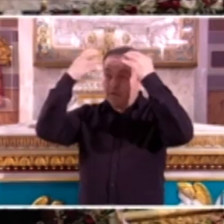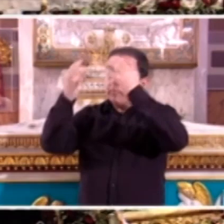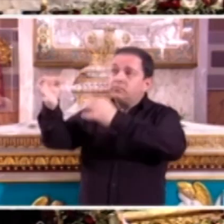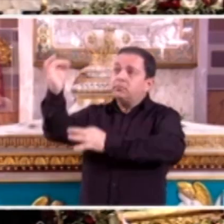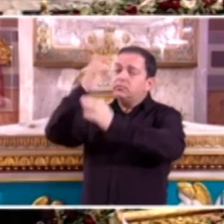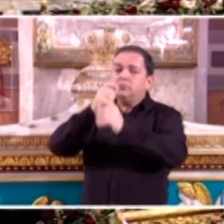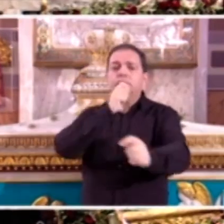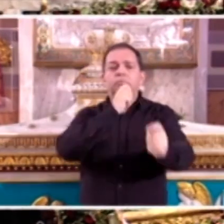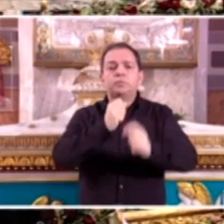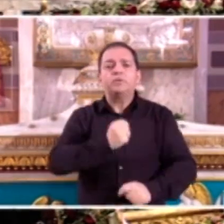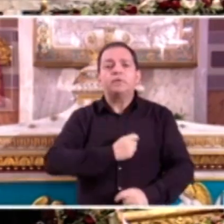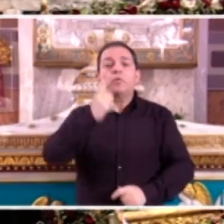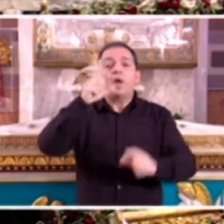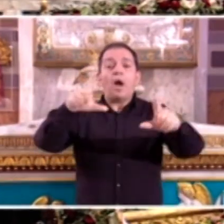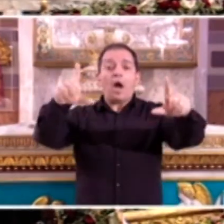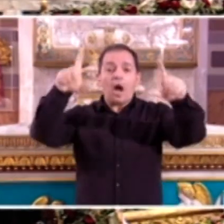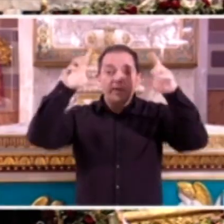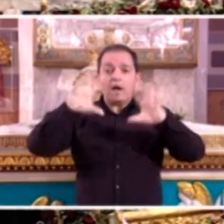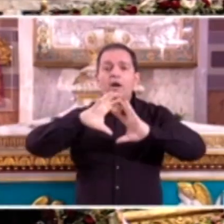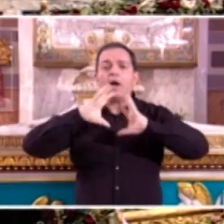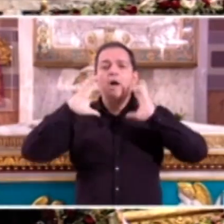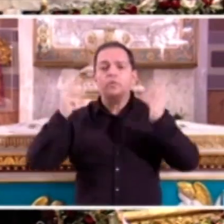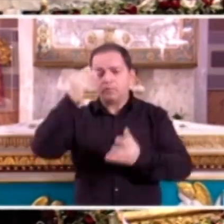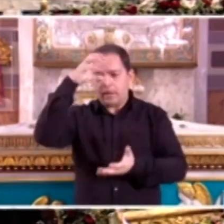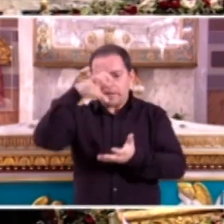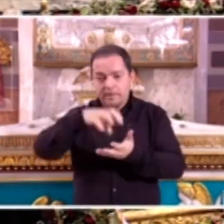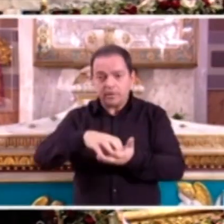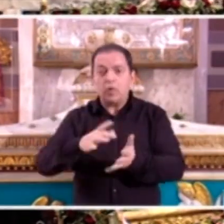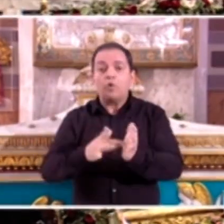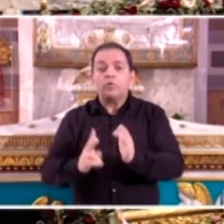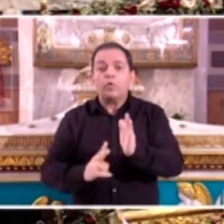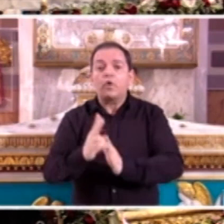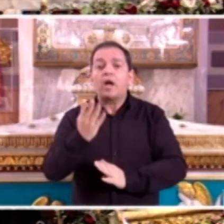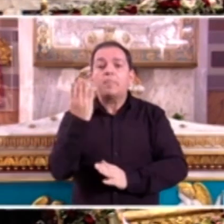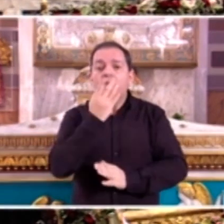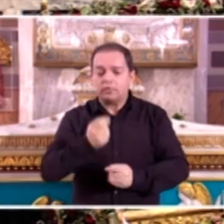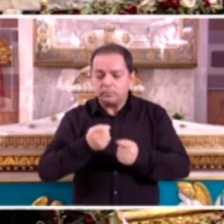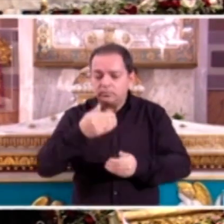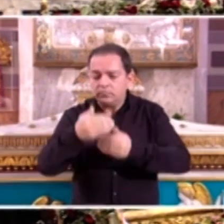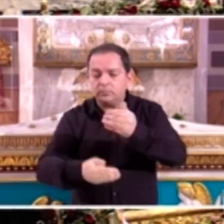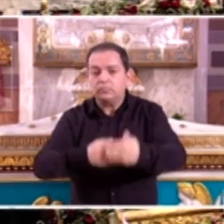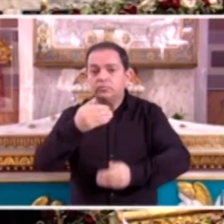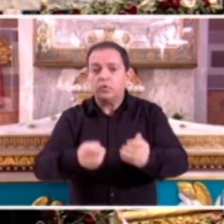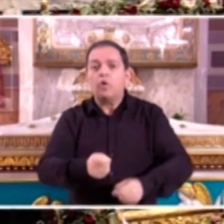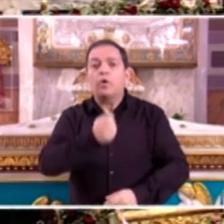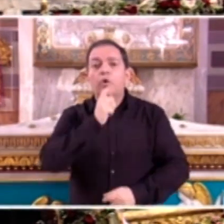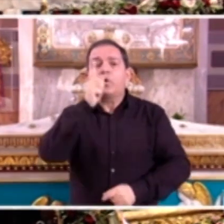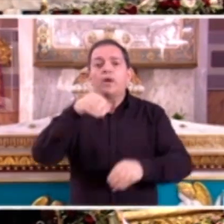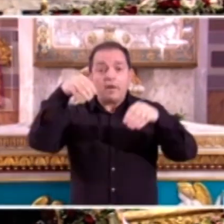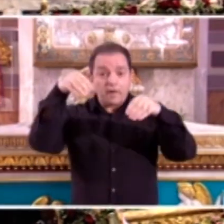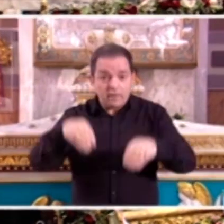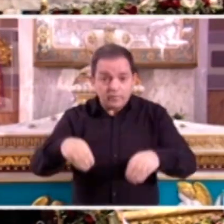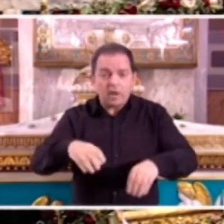διά των προφητών, εις μίαν, Αγίαν, Καθολικήν και Αποστολικήν Εκκλησίαν,